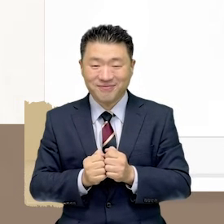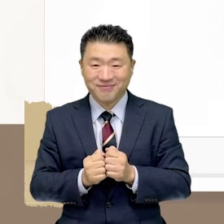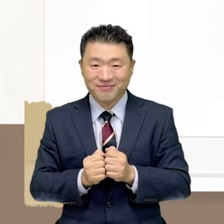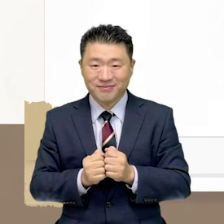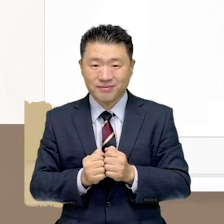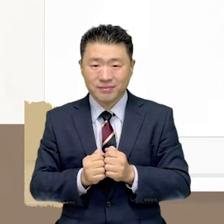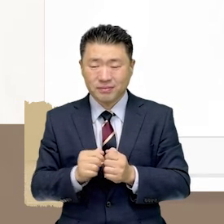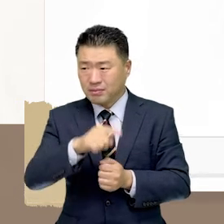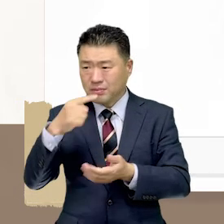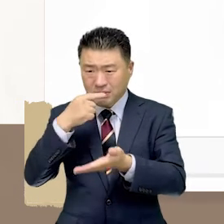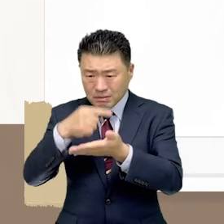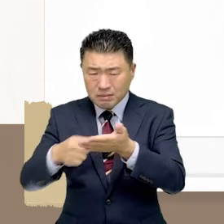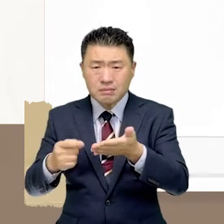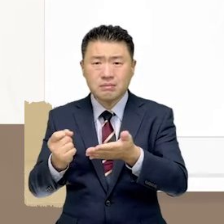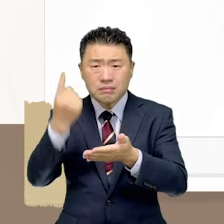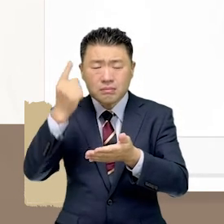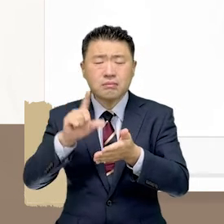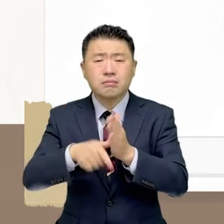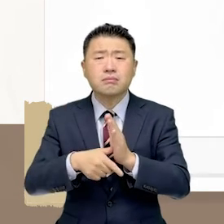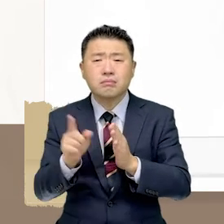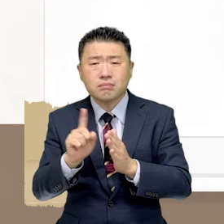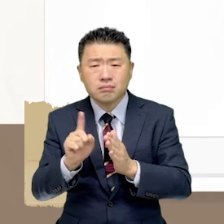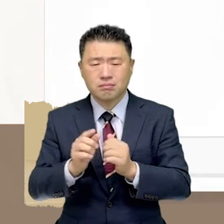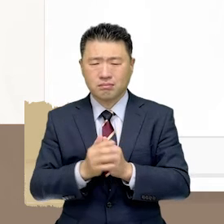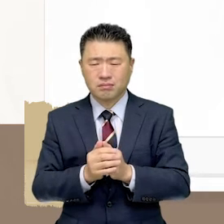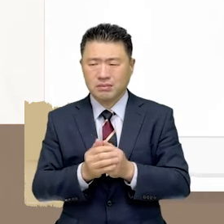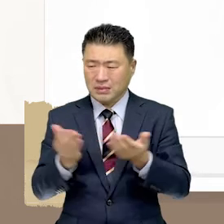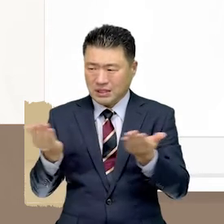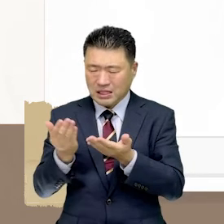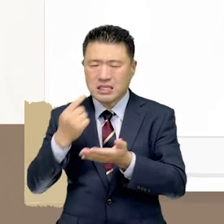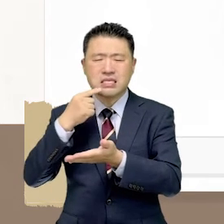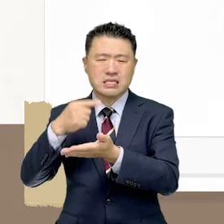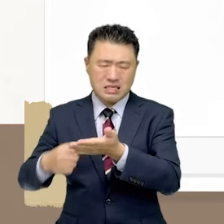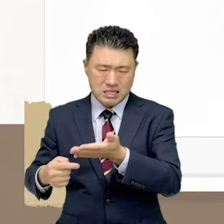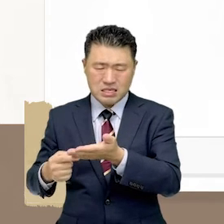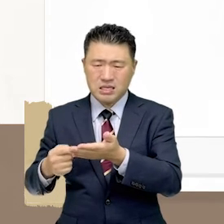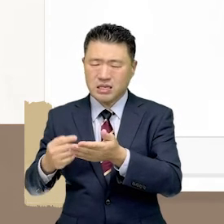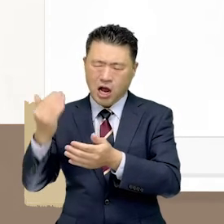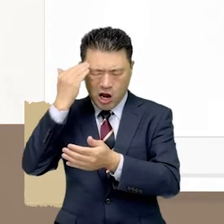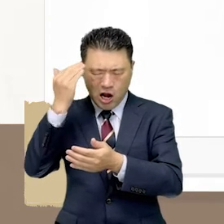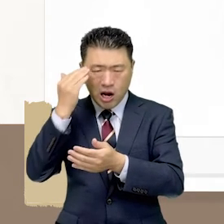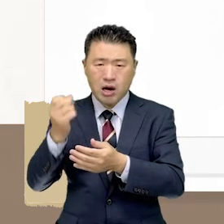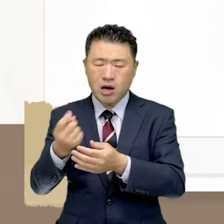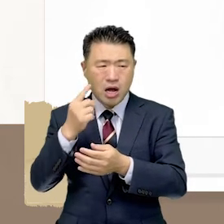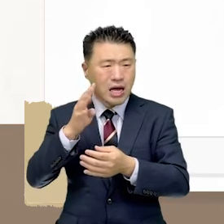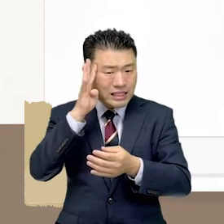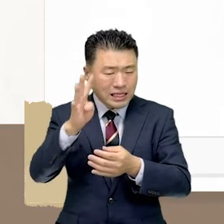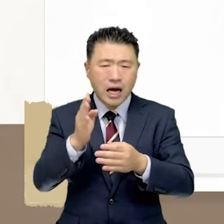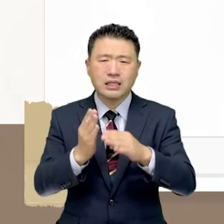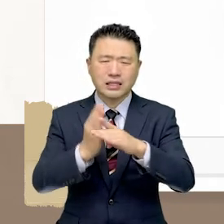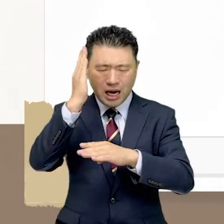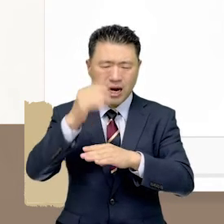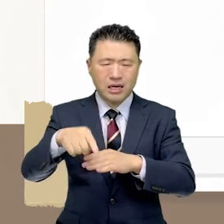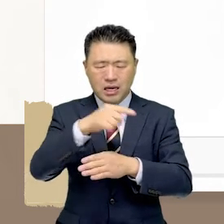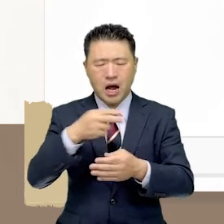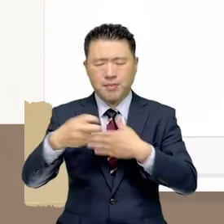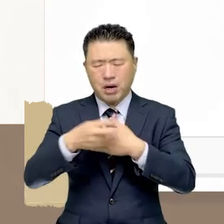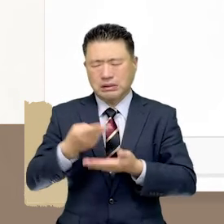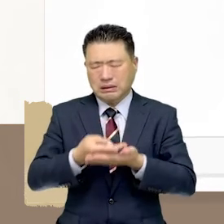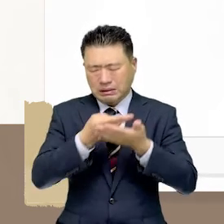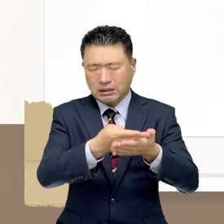산업재해 사고로 인한 재해가 발생했을 경우 업무상 재해 또는 질병으로 4일 이상의 요양이나 병원 치료가 필요할